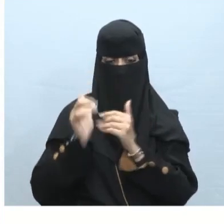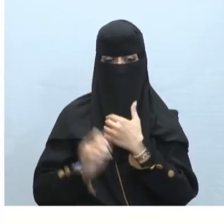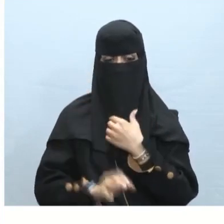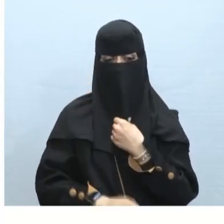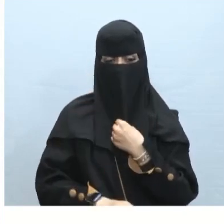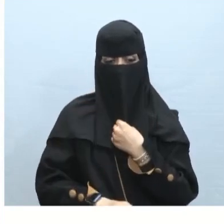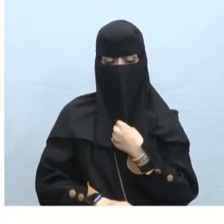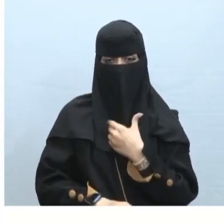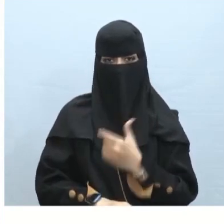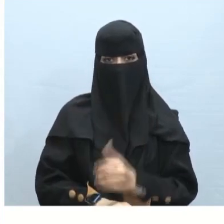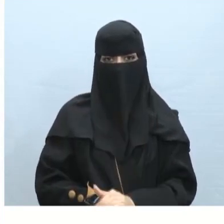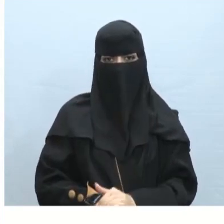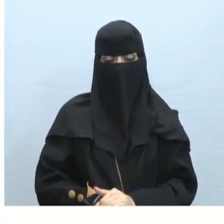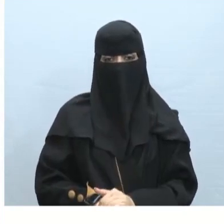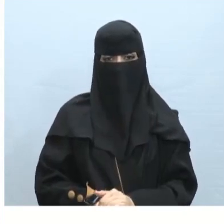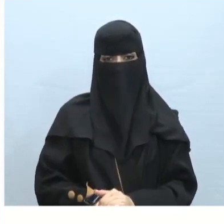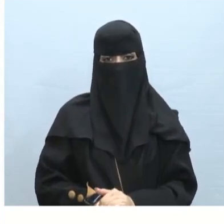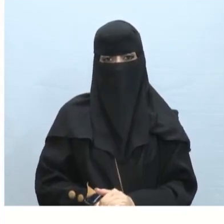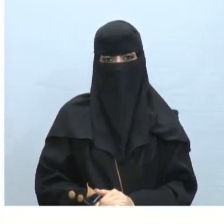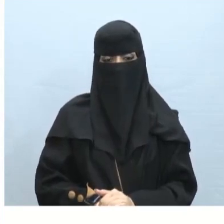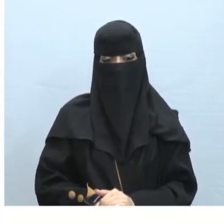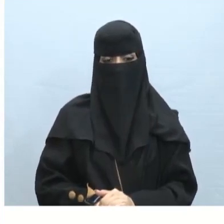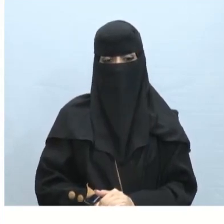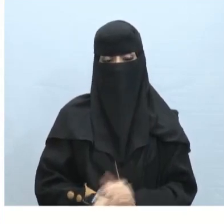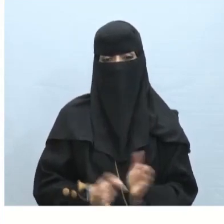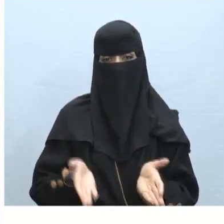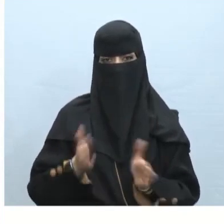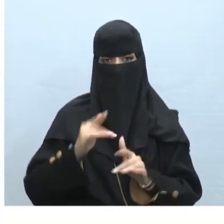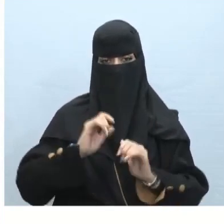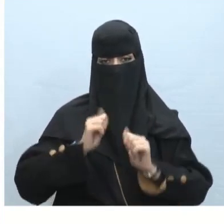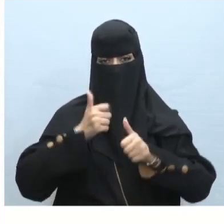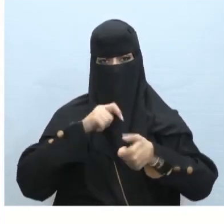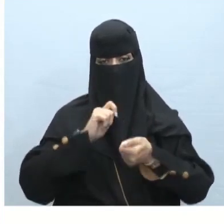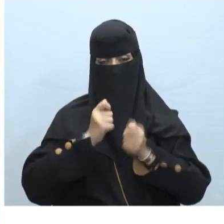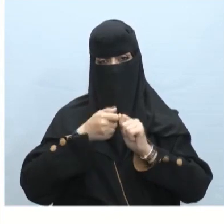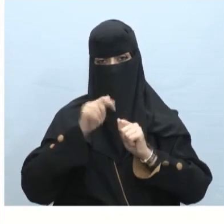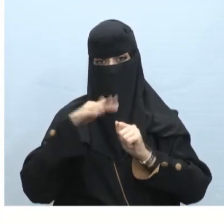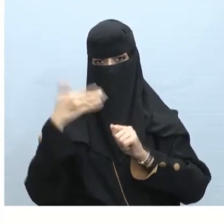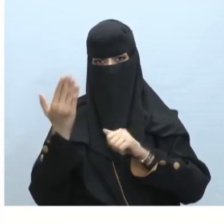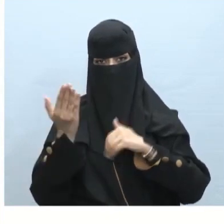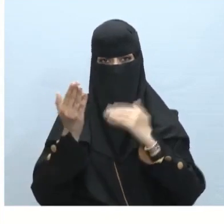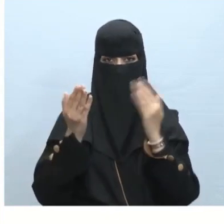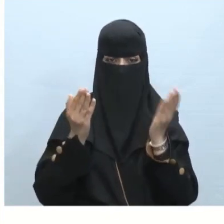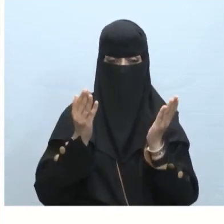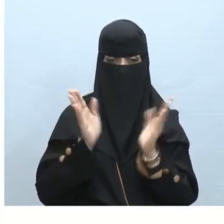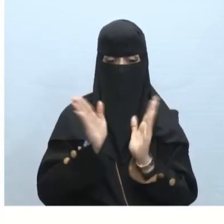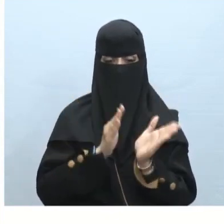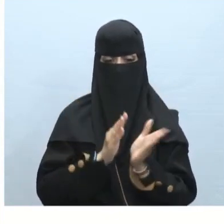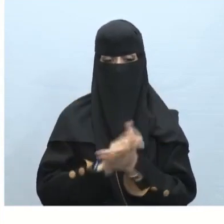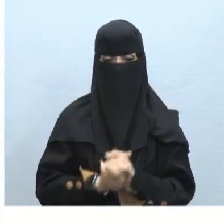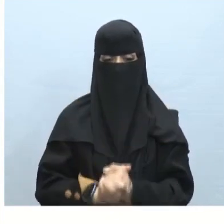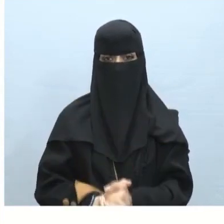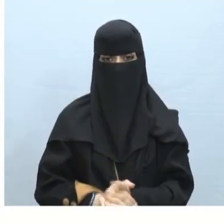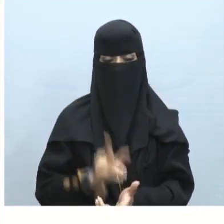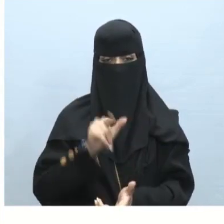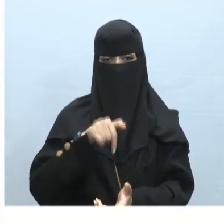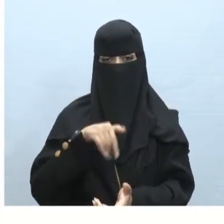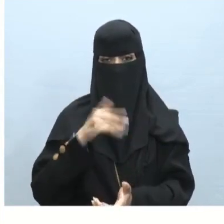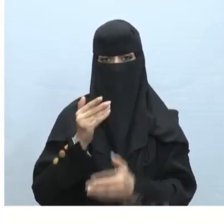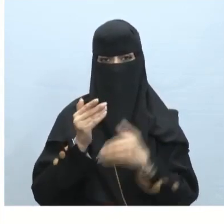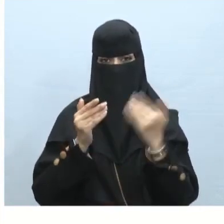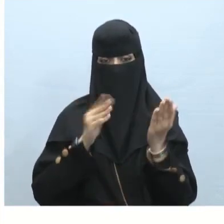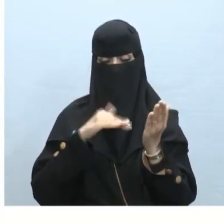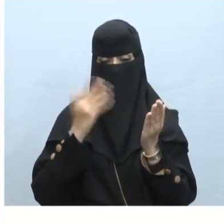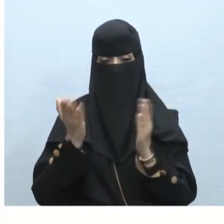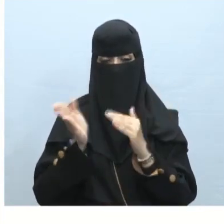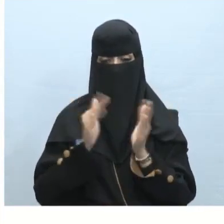سمارت ارت ايضا تستطيع تغيير اتجاه من اليمين الى اليسار او من اليسار